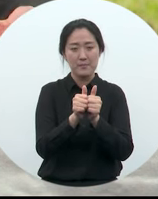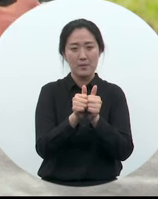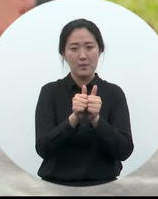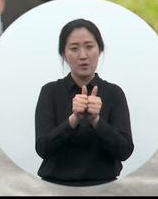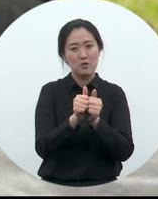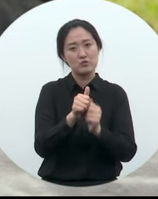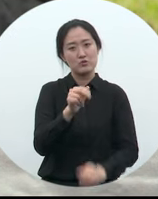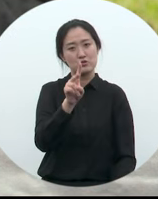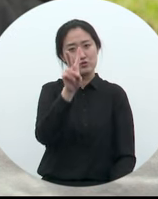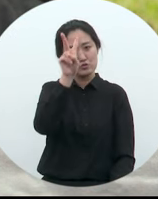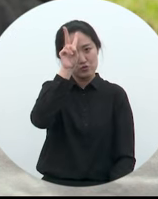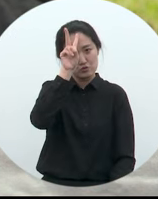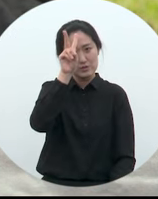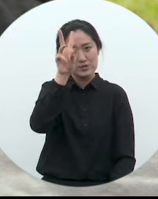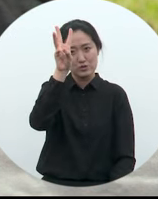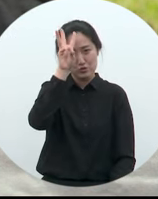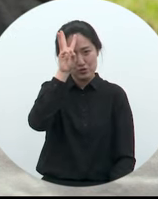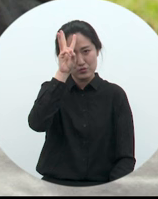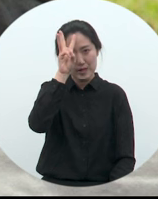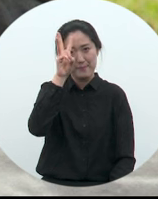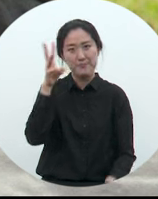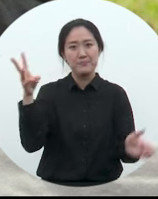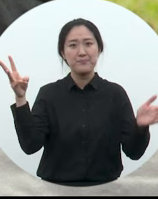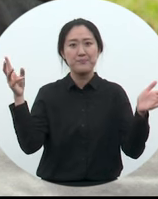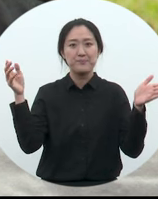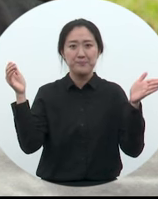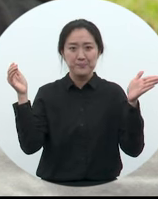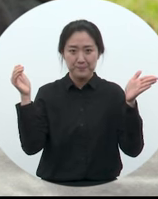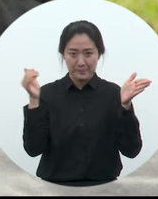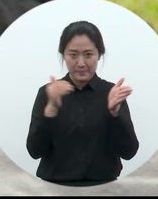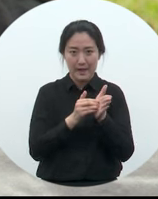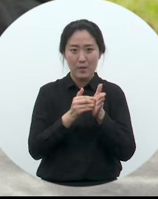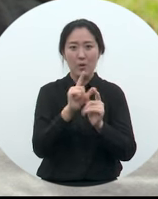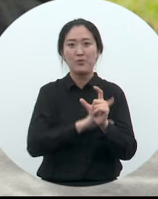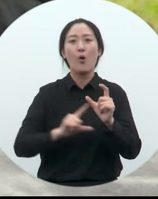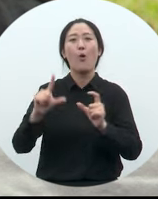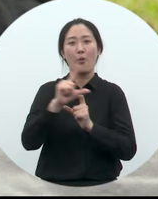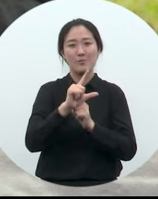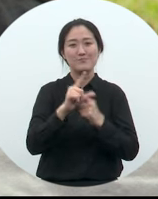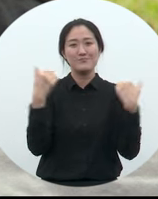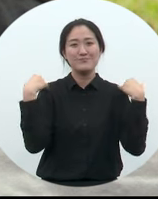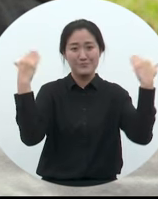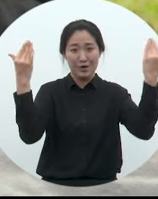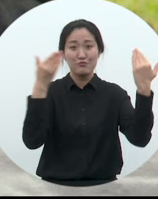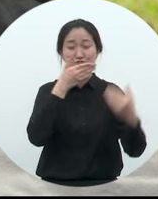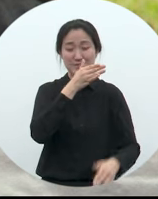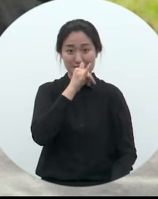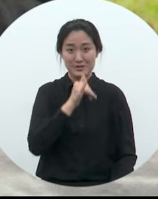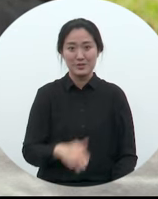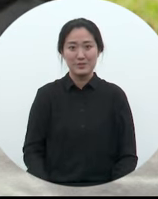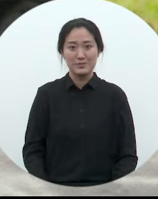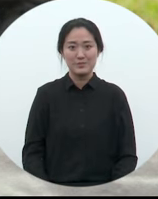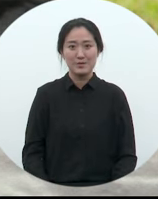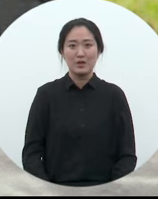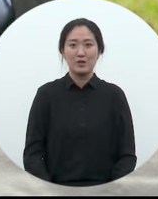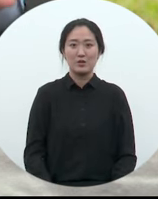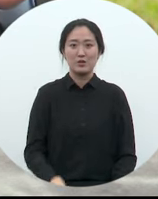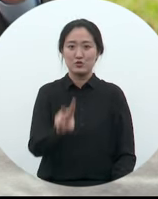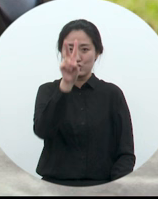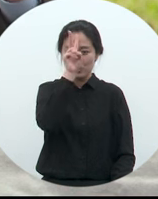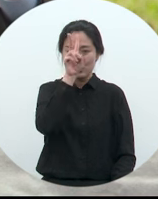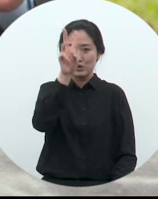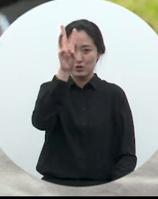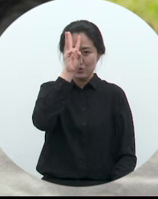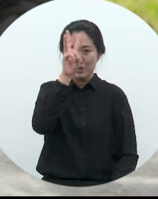남자들은 대개 평균적으로 보면 중2나 중3 때 멈추고, 물론 이제 늦게까지 크는 아이들도 있기는 하지만